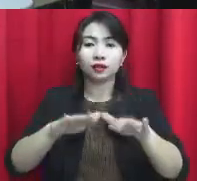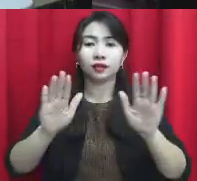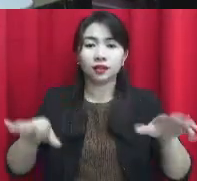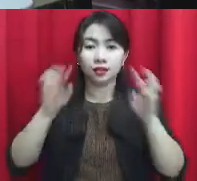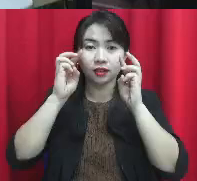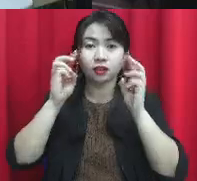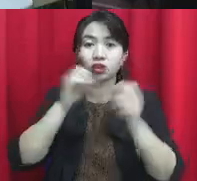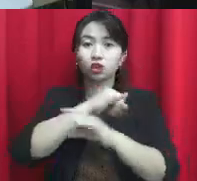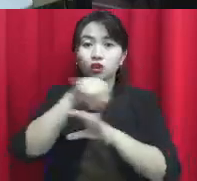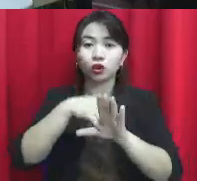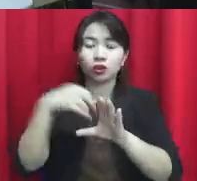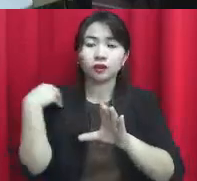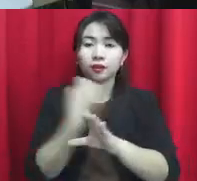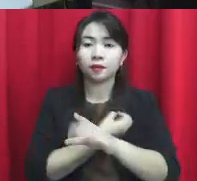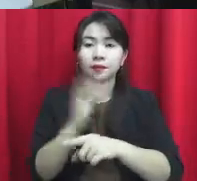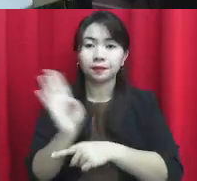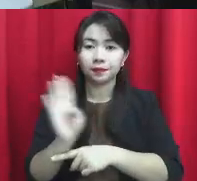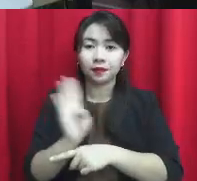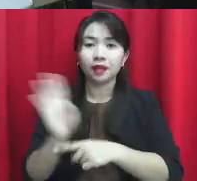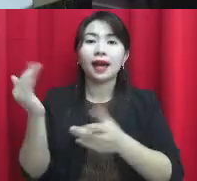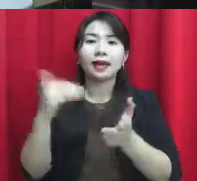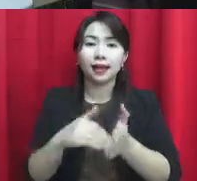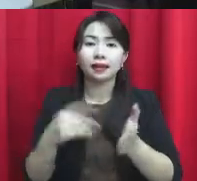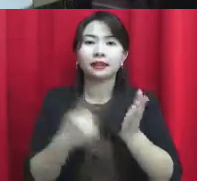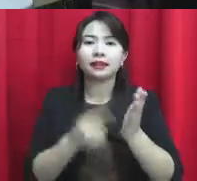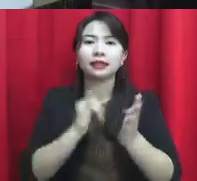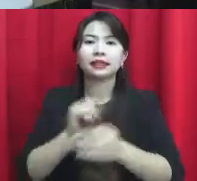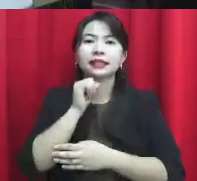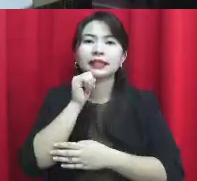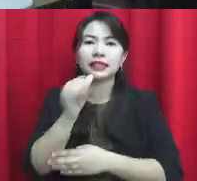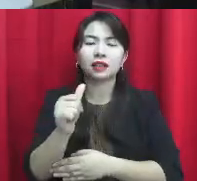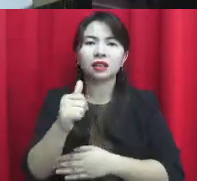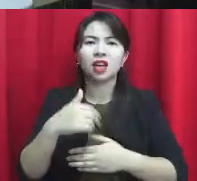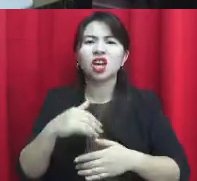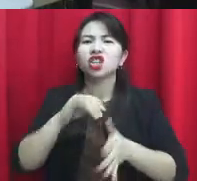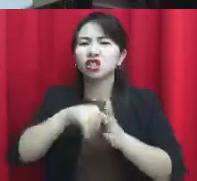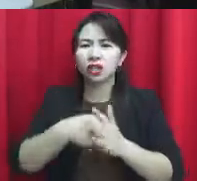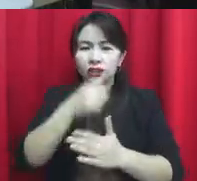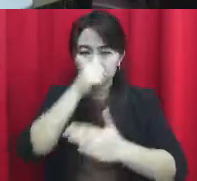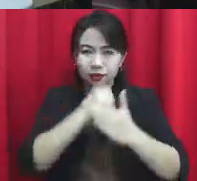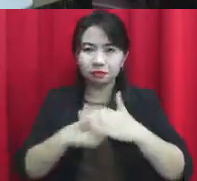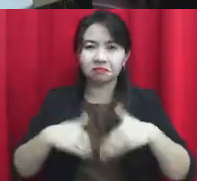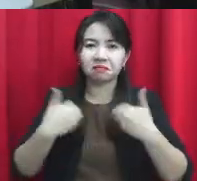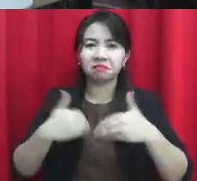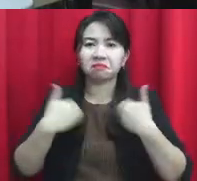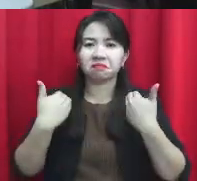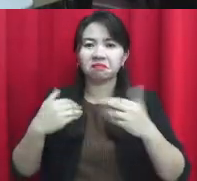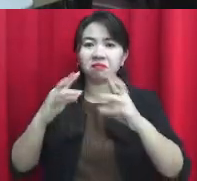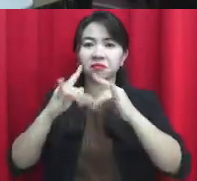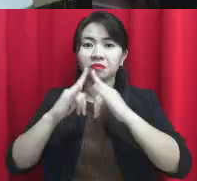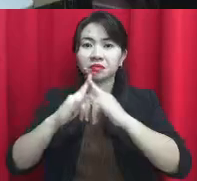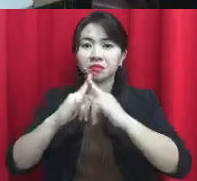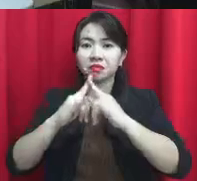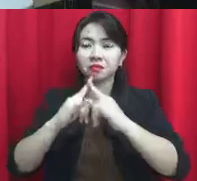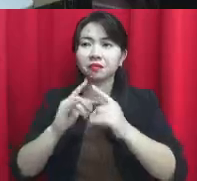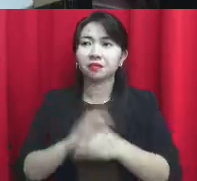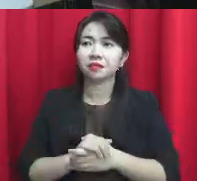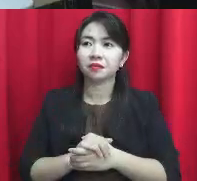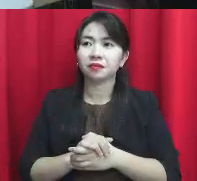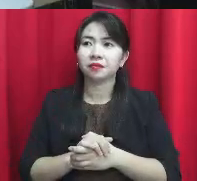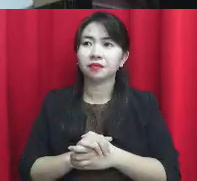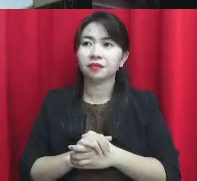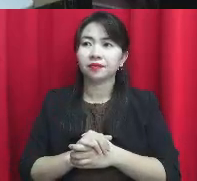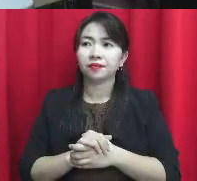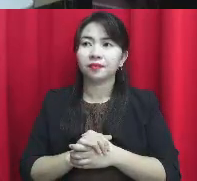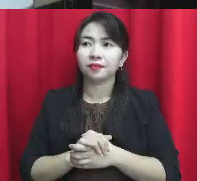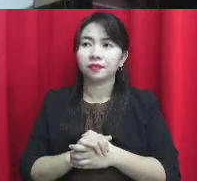sabi nga ng ating mahal na Pastor This is not a youth Camp This is not a youth Revival This is a youth survival Baka madamay lang ako shoutout kay ma'am Jessa kas